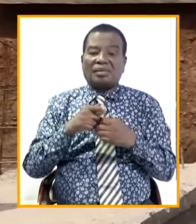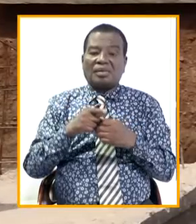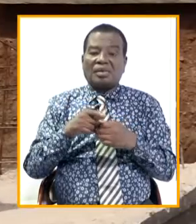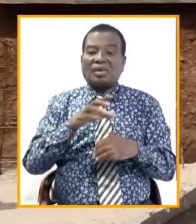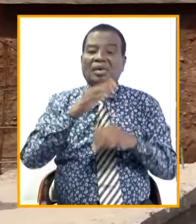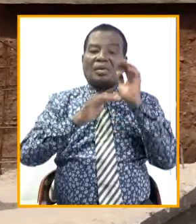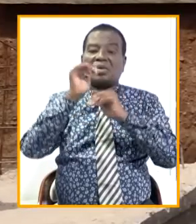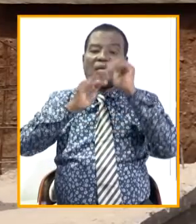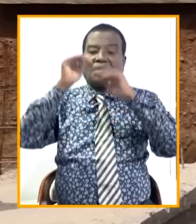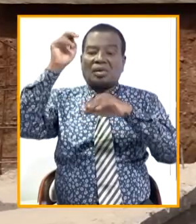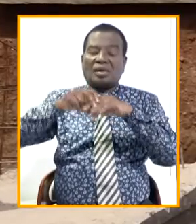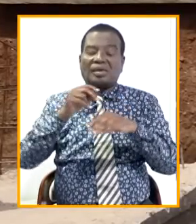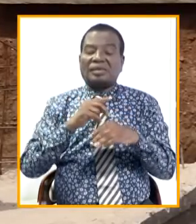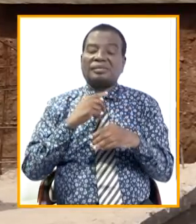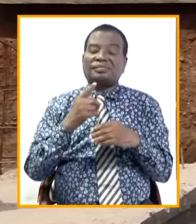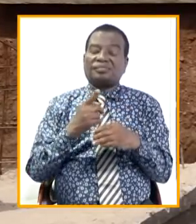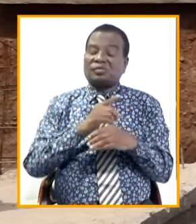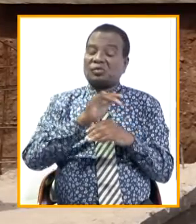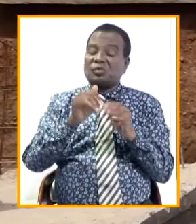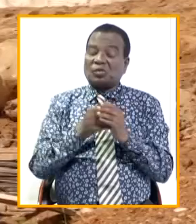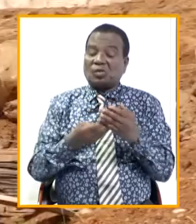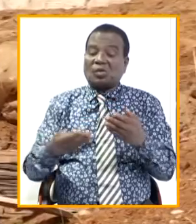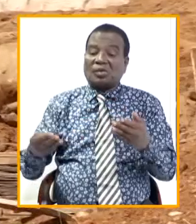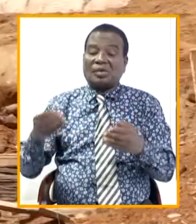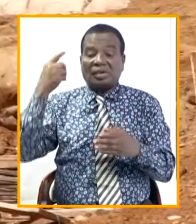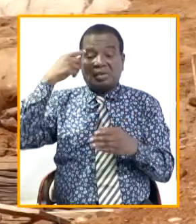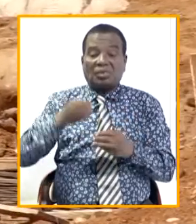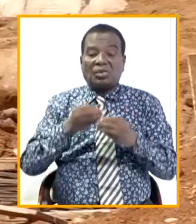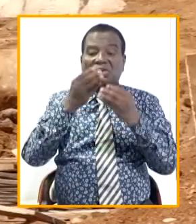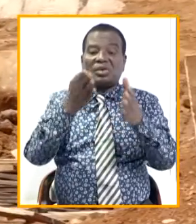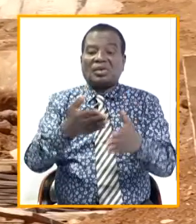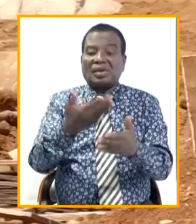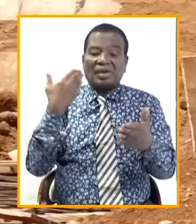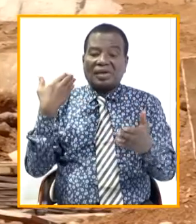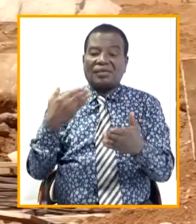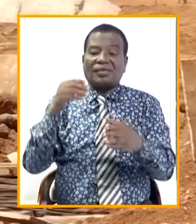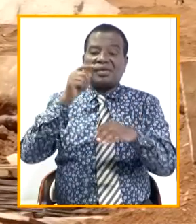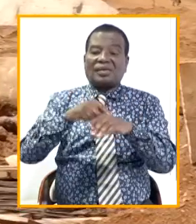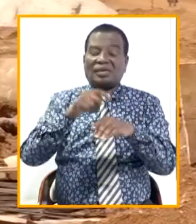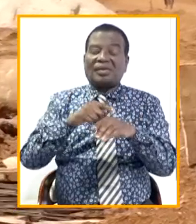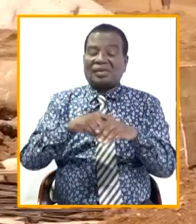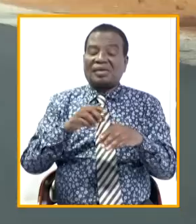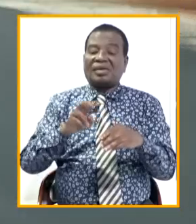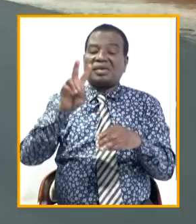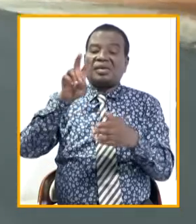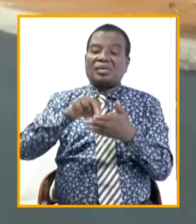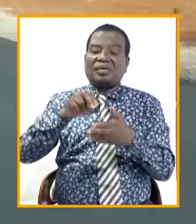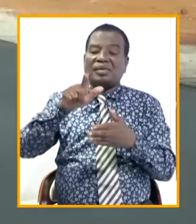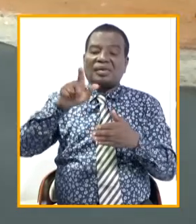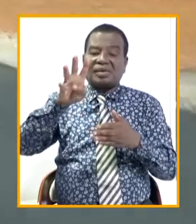le constructeur d'assurer de ses moyens et dispositions pour la livrer avant même le délai contractuel de